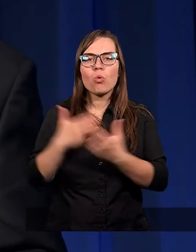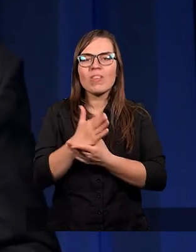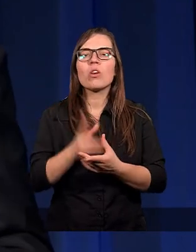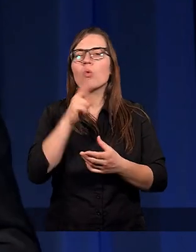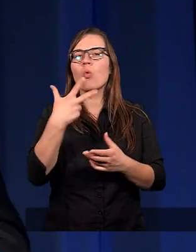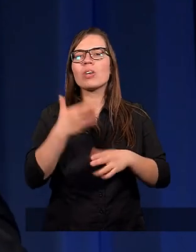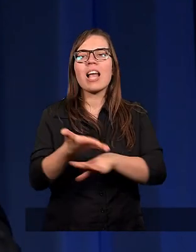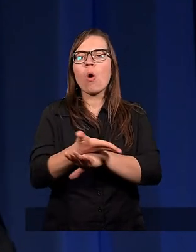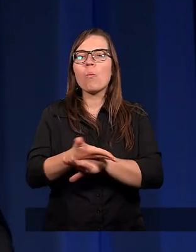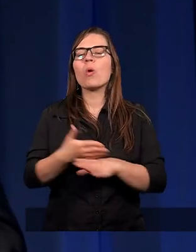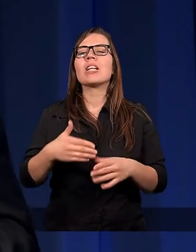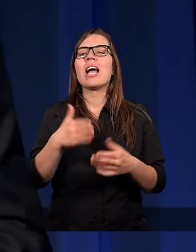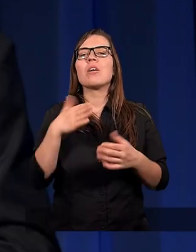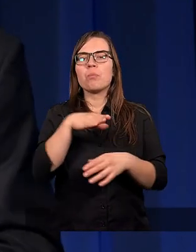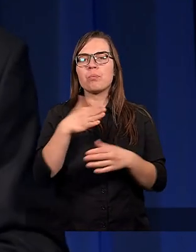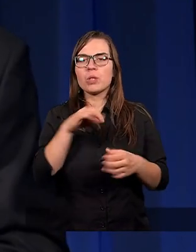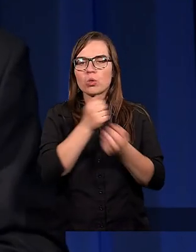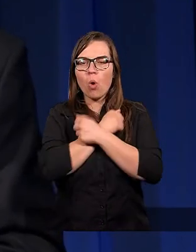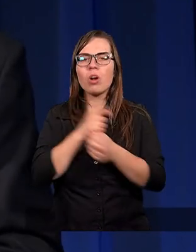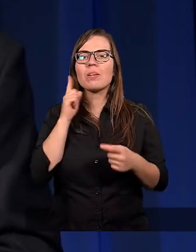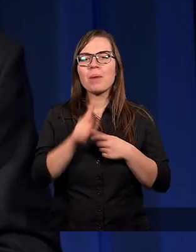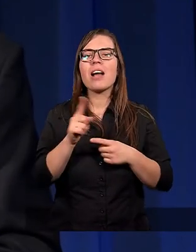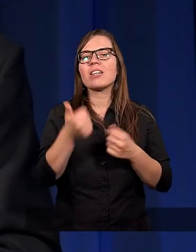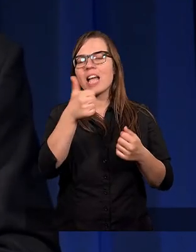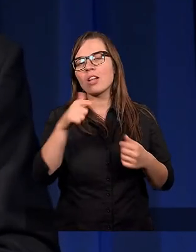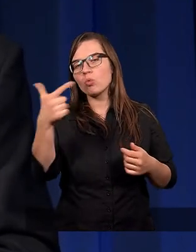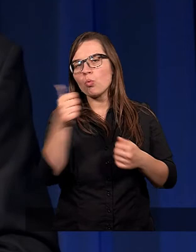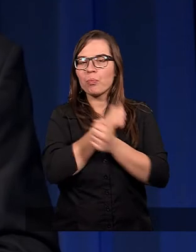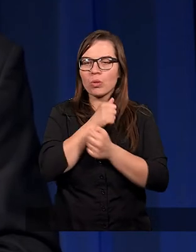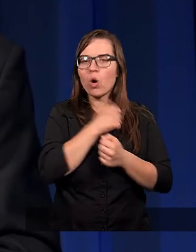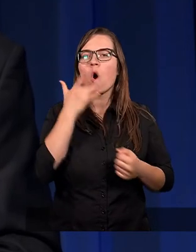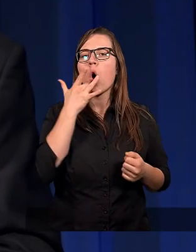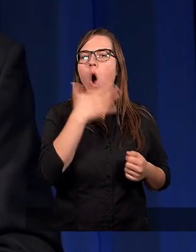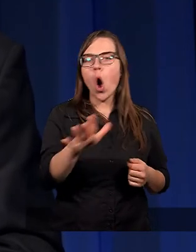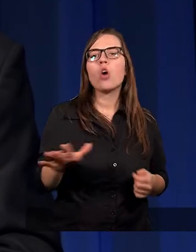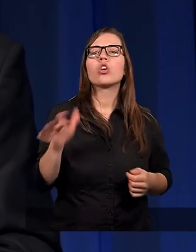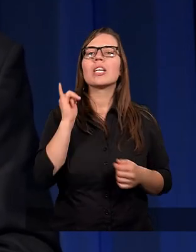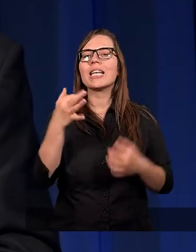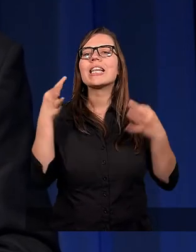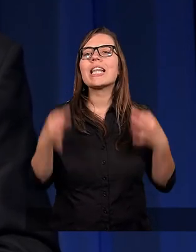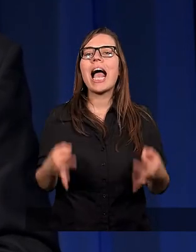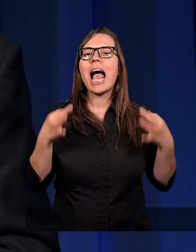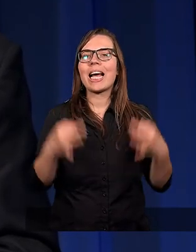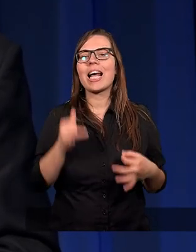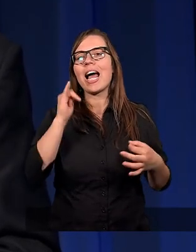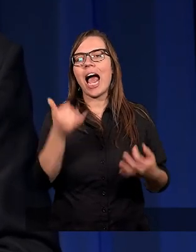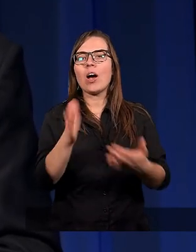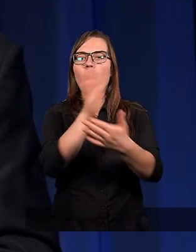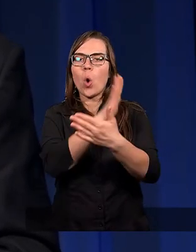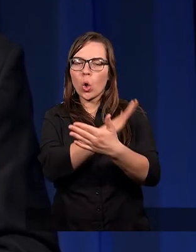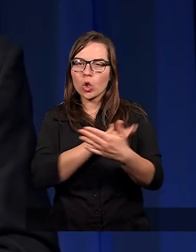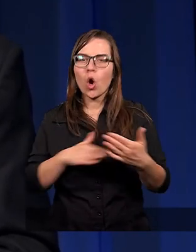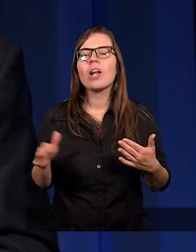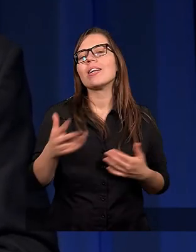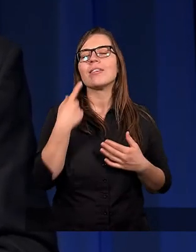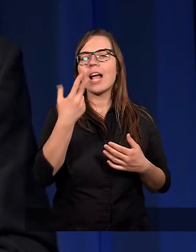ku nieobłudnej miłości bratniej, umiłujcie czystym sercem jedni drugi gorąco. I teraz, jako odrodzeni nie z